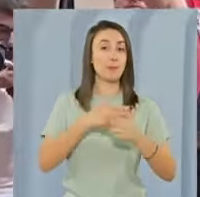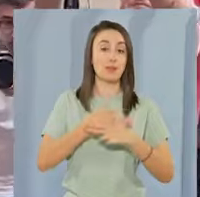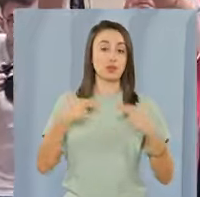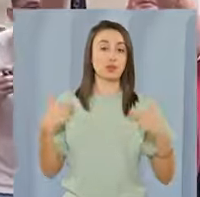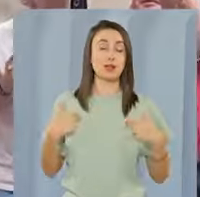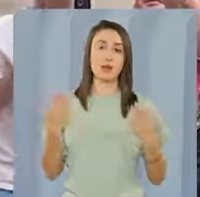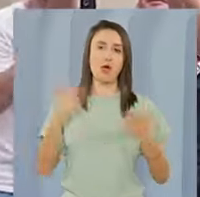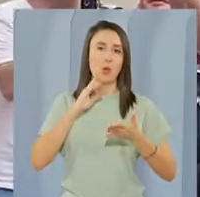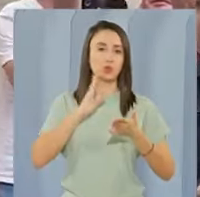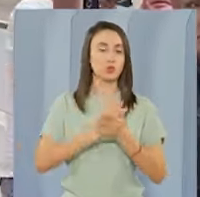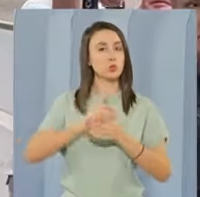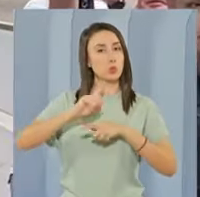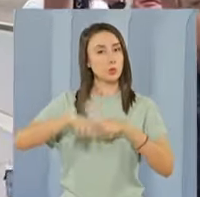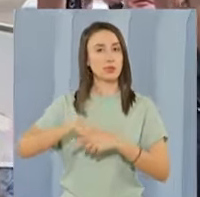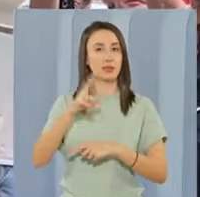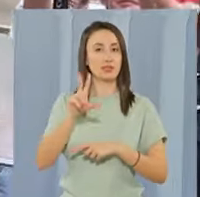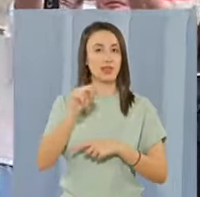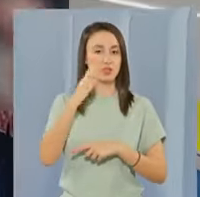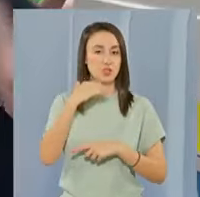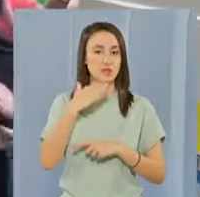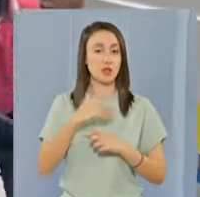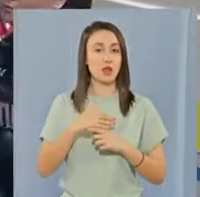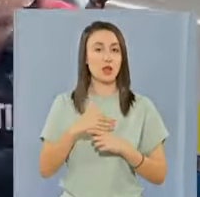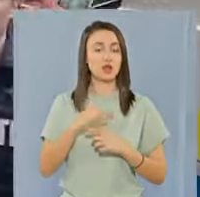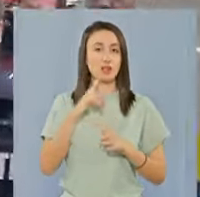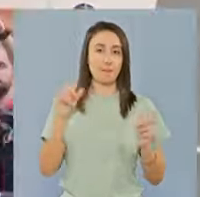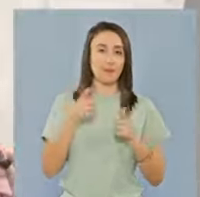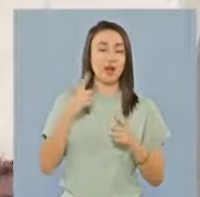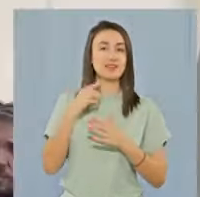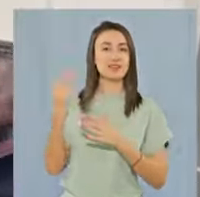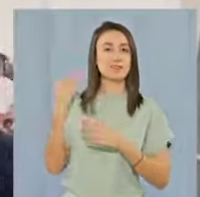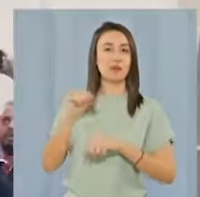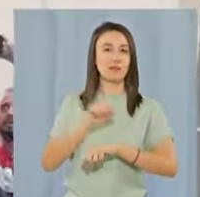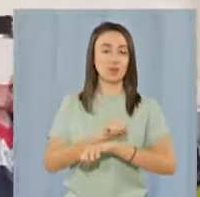magistraților, care au decis ca următoarele 30 de zile să le petreacă în spatele gratiilor.